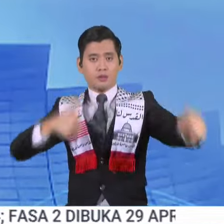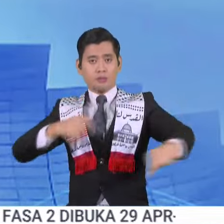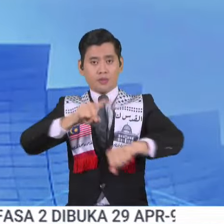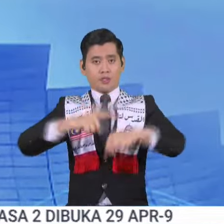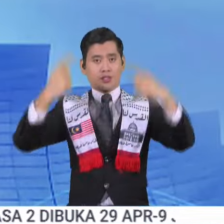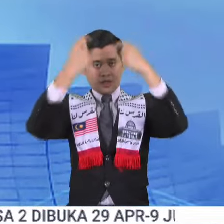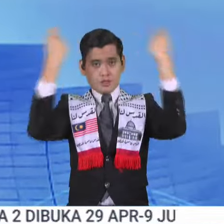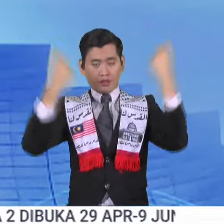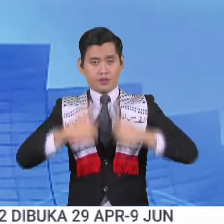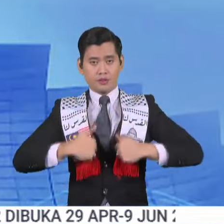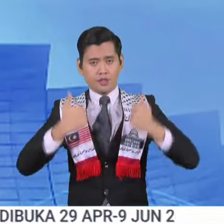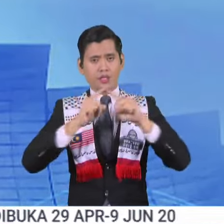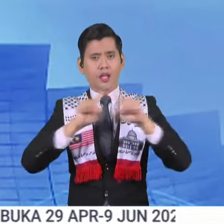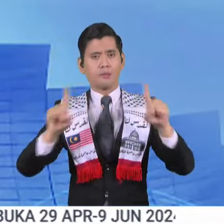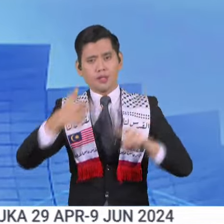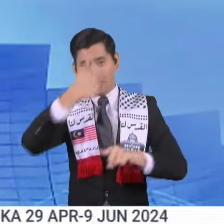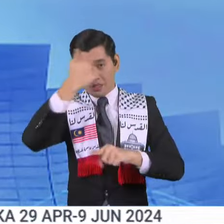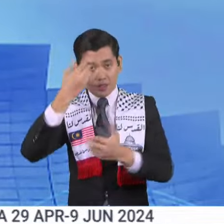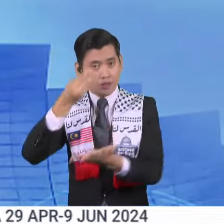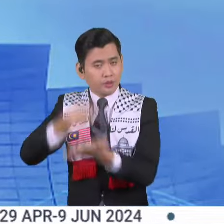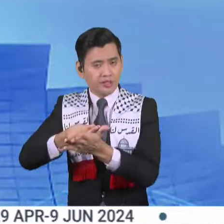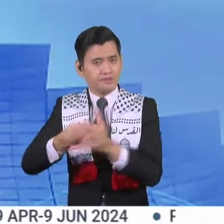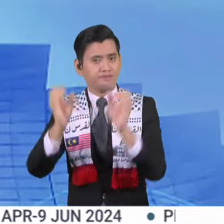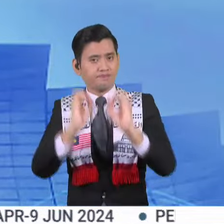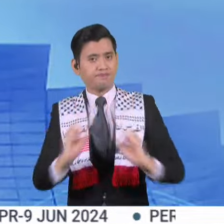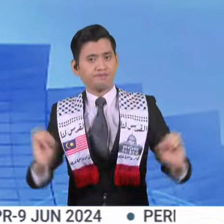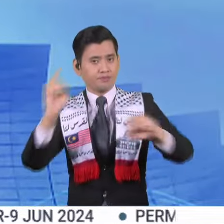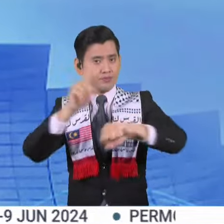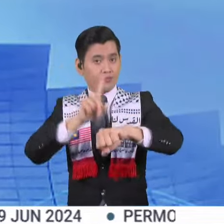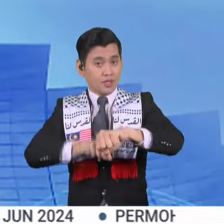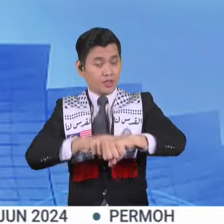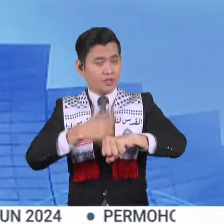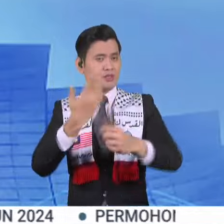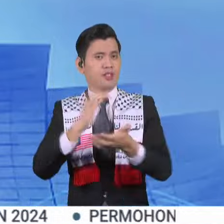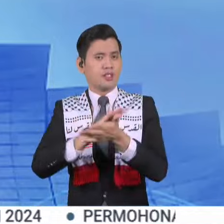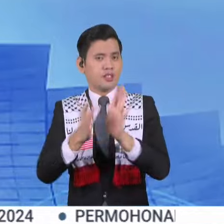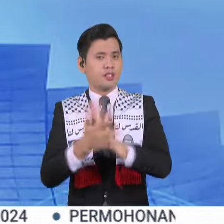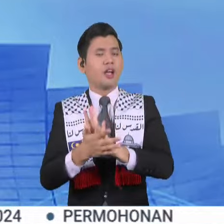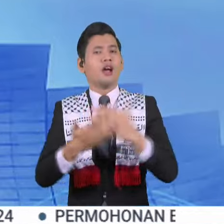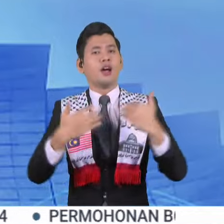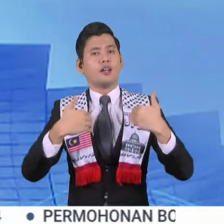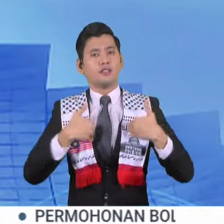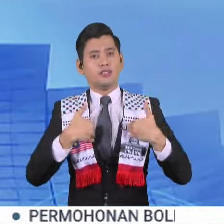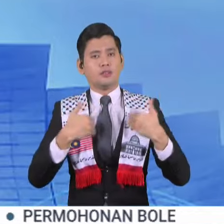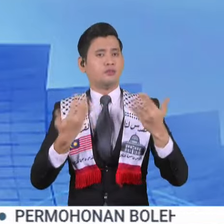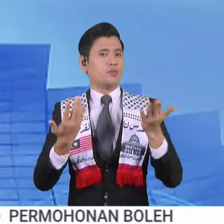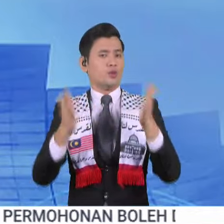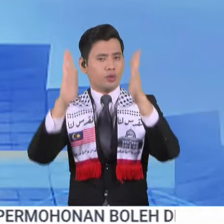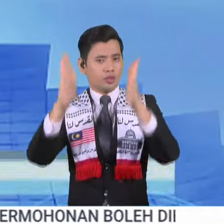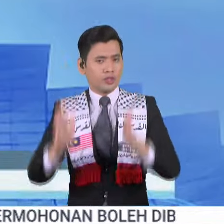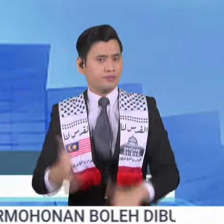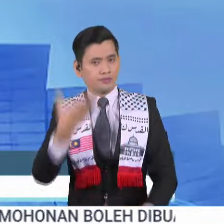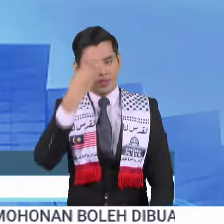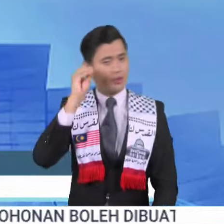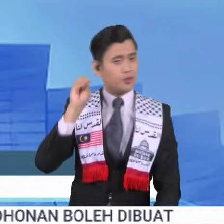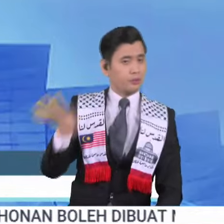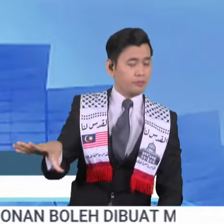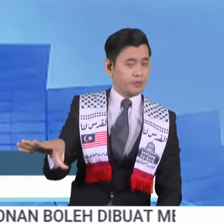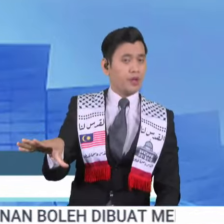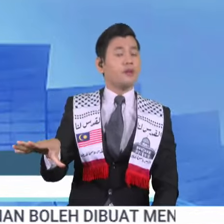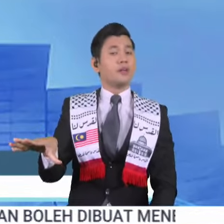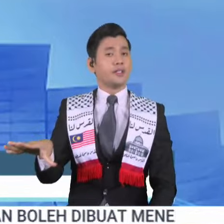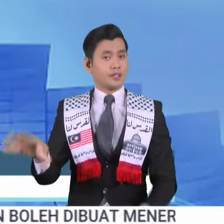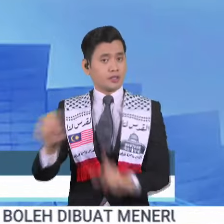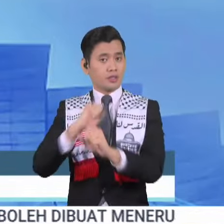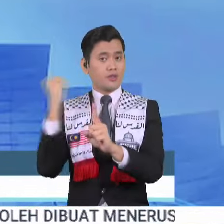Namun, faktor kewangan dan tiada masa menyebabkan segelintir pengguna mengabaikan kesihatan kenderaan mereka sehingga menjadi punca